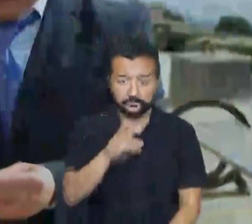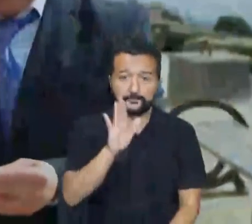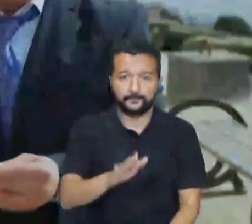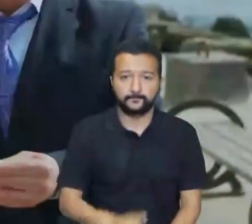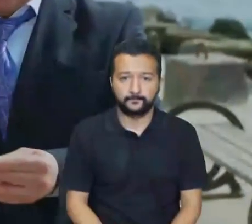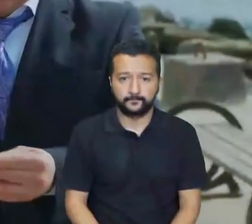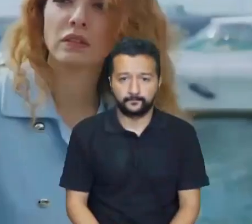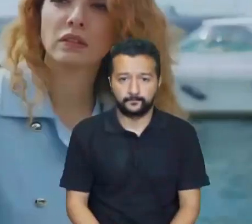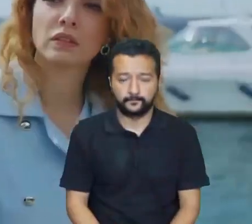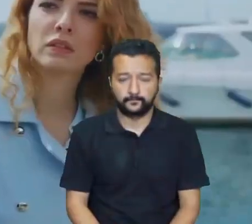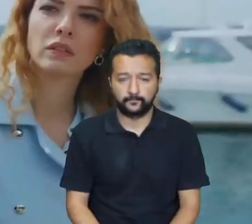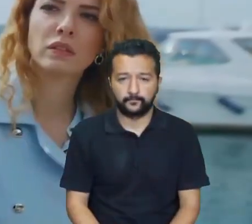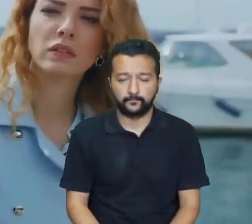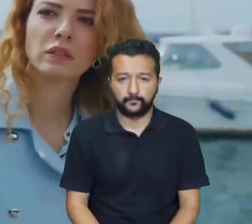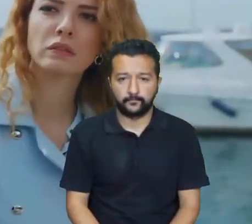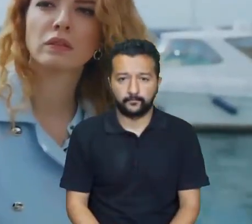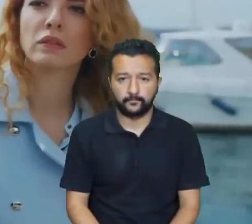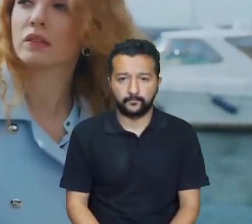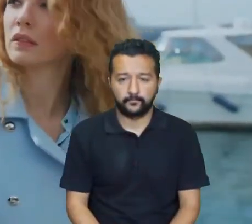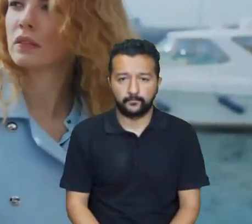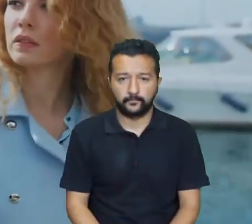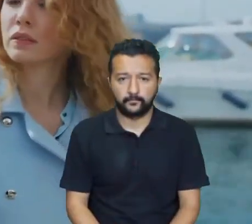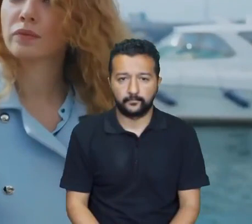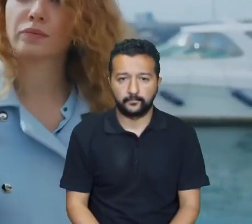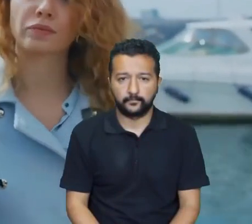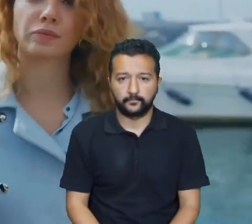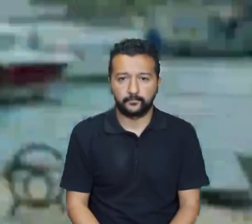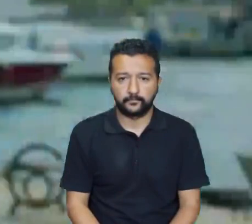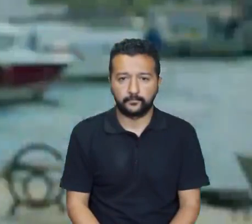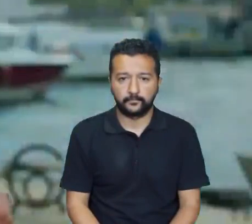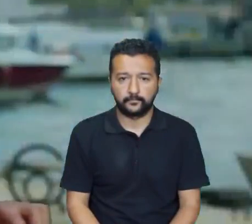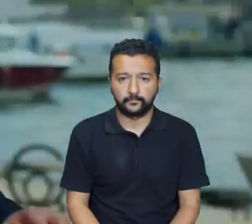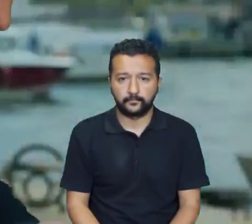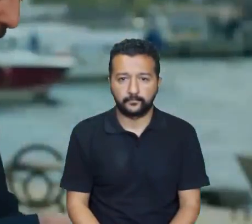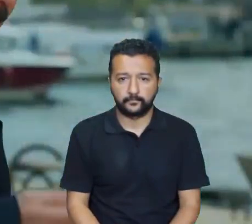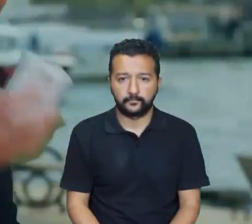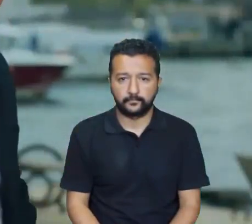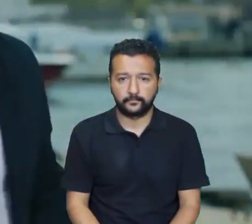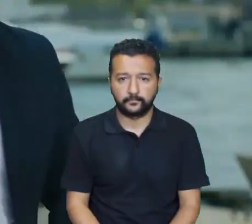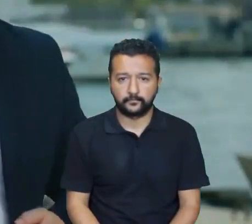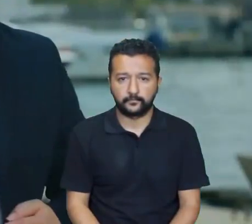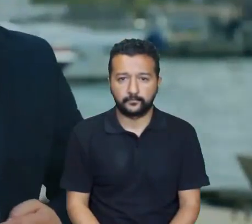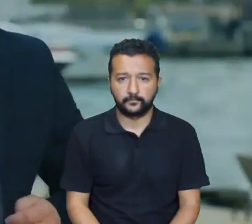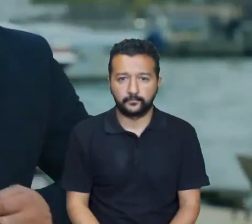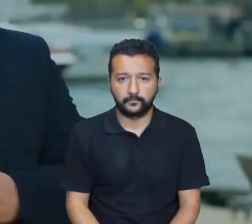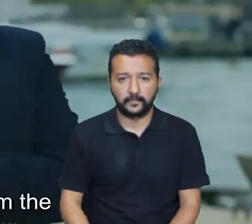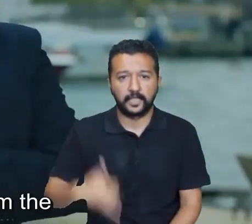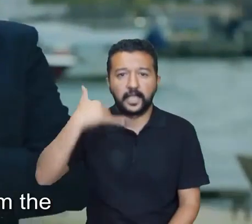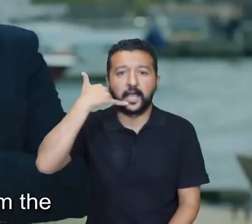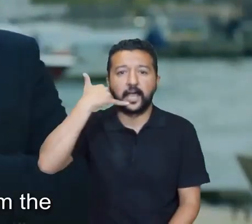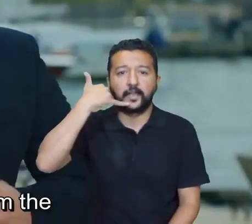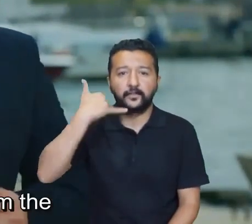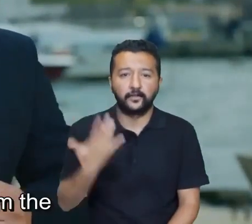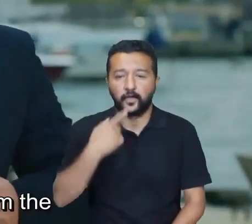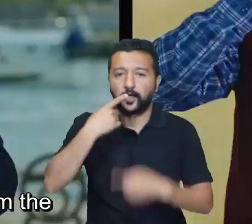Hadi. Panikleyip dikkat kesildiler. Şener 1-2 adım uzaklaşıp denize karşı durdu. Alo